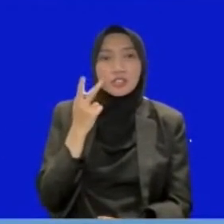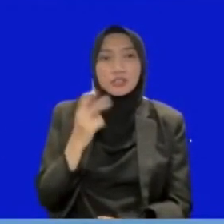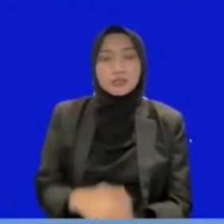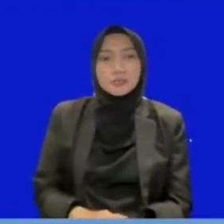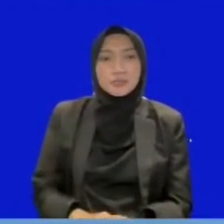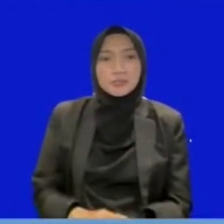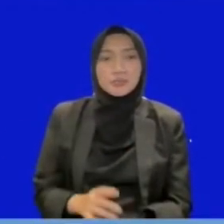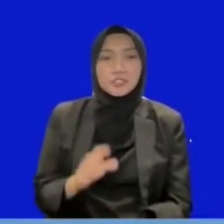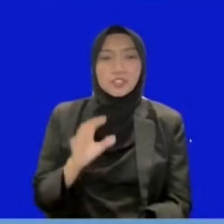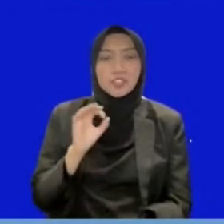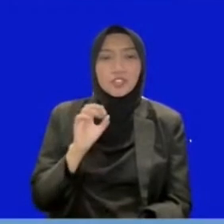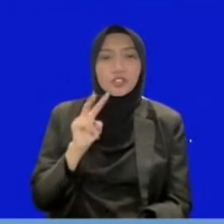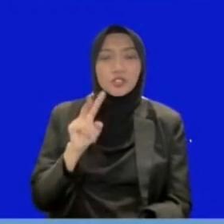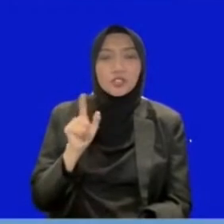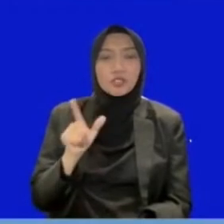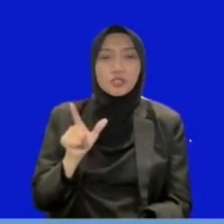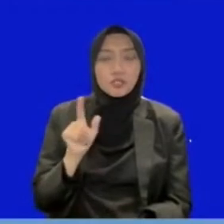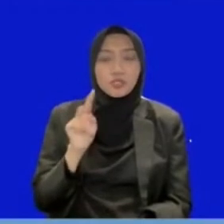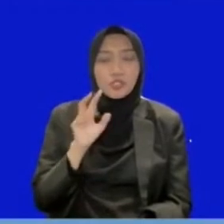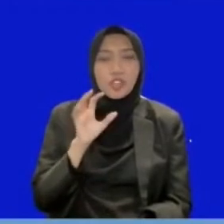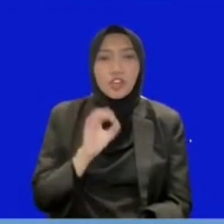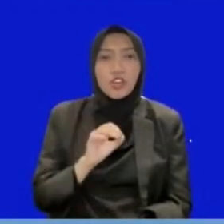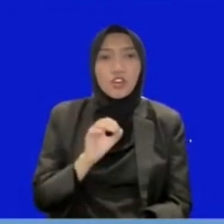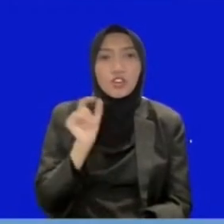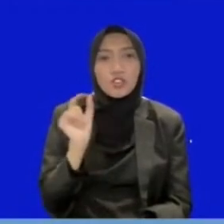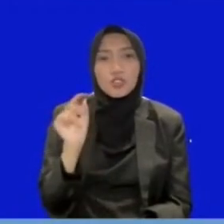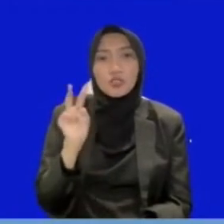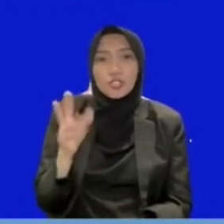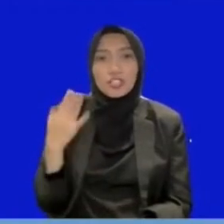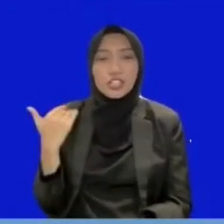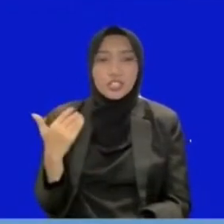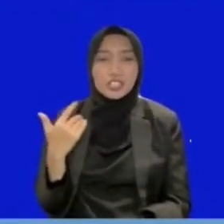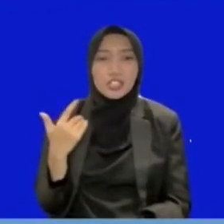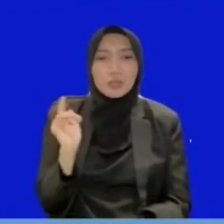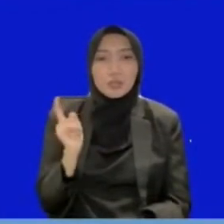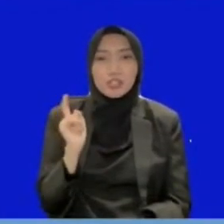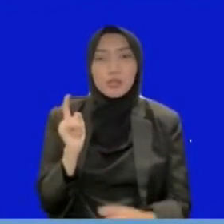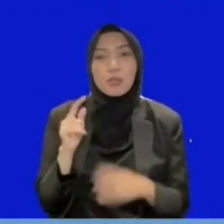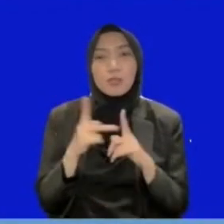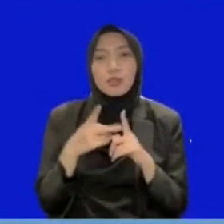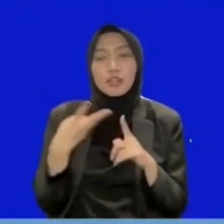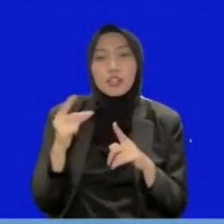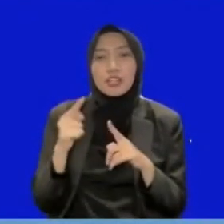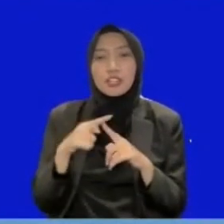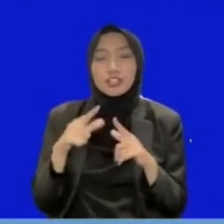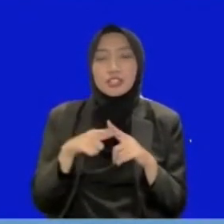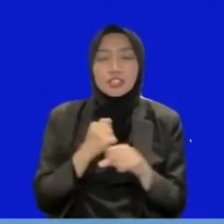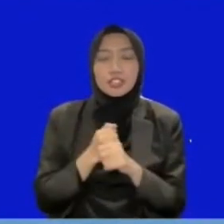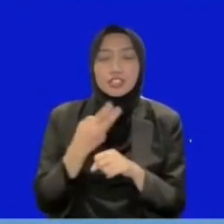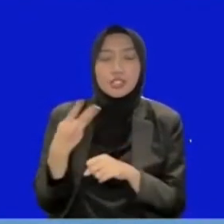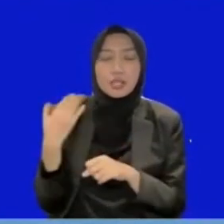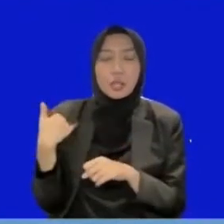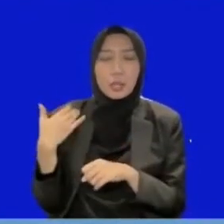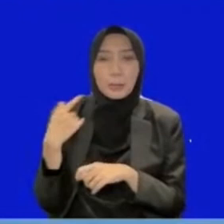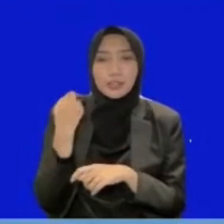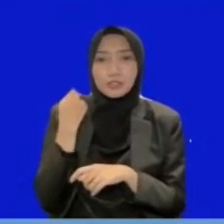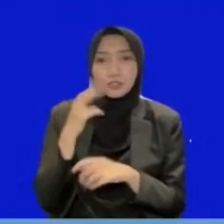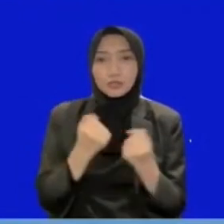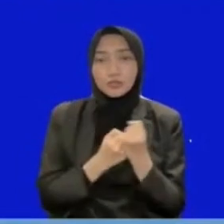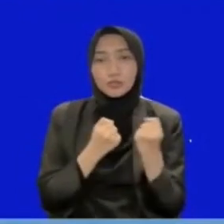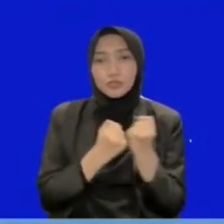tadi, kita coba kembalikan bahwa World Heritage ini sebenarnya itu adalah untuk